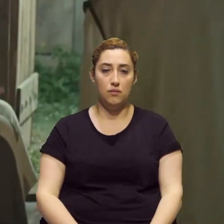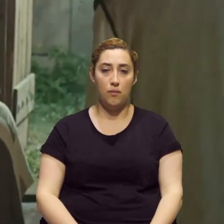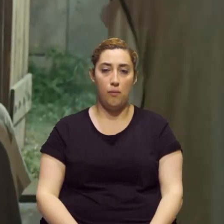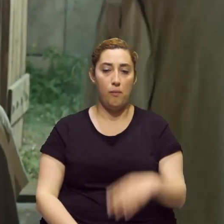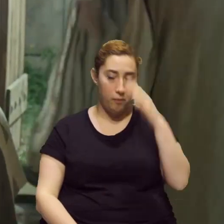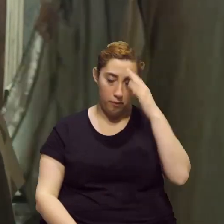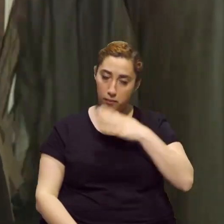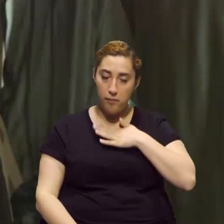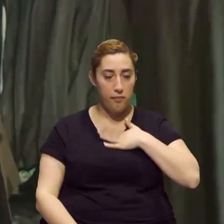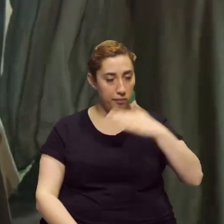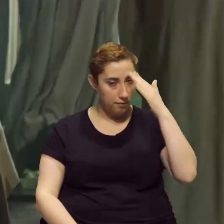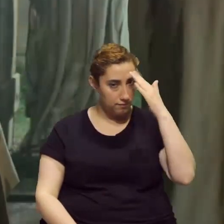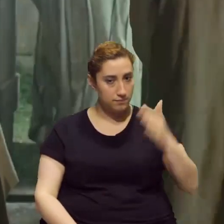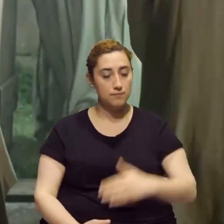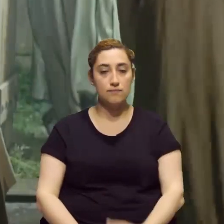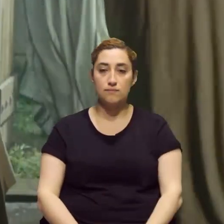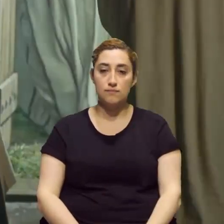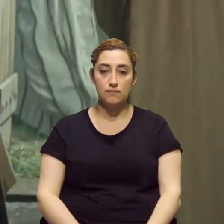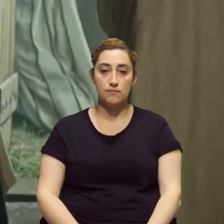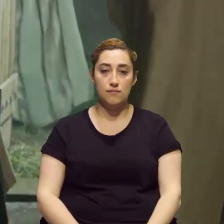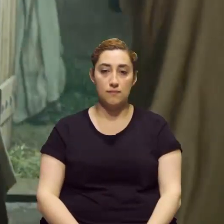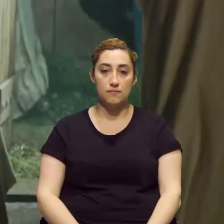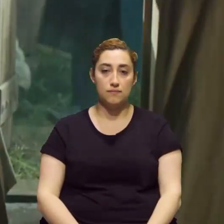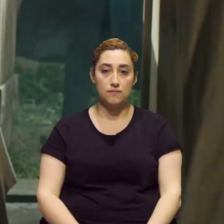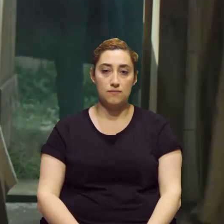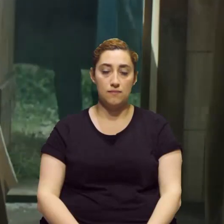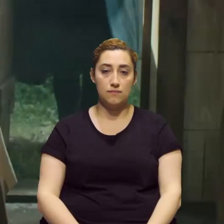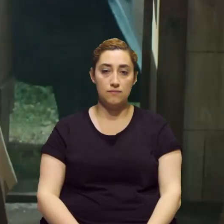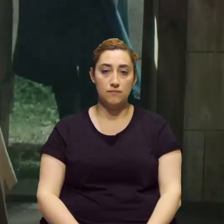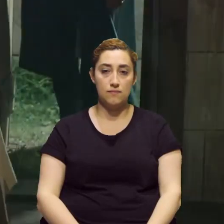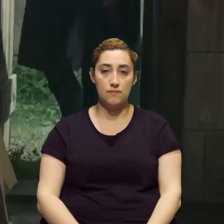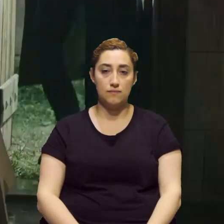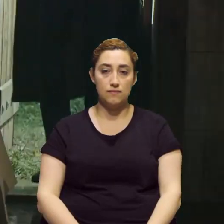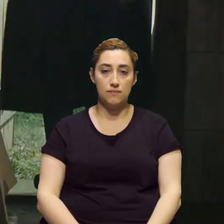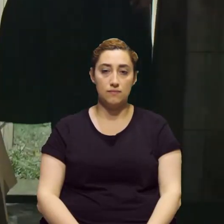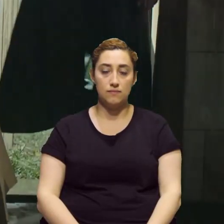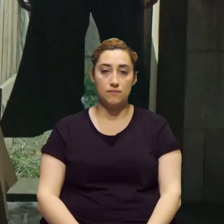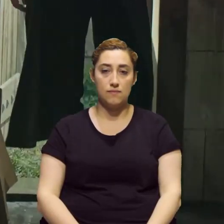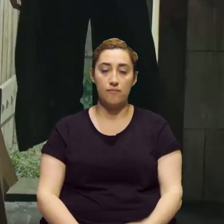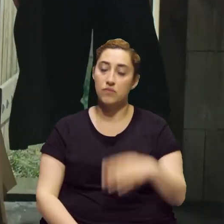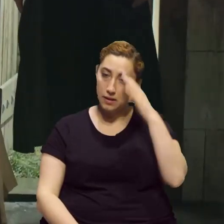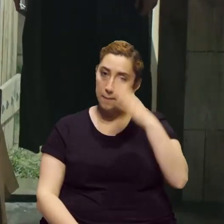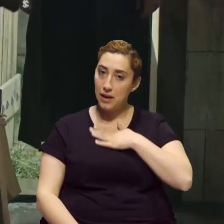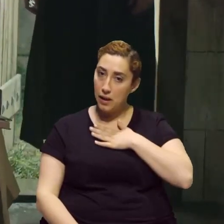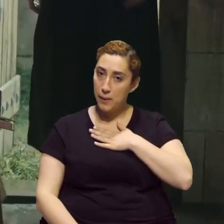Dervişler tekkenin avlusunda. Aleykümselam. Mustafa tahta kapıdan giriyor.